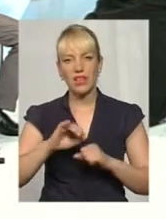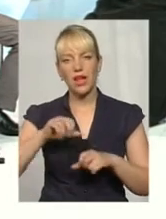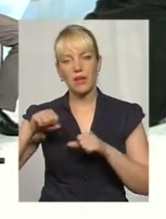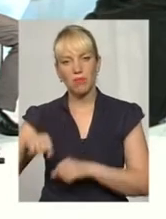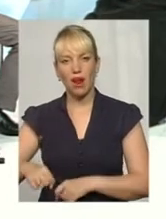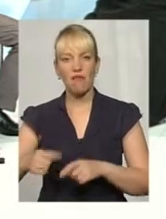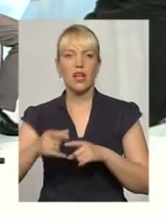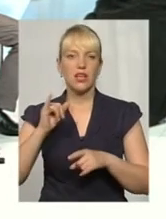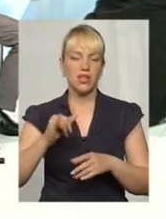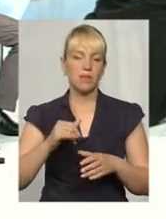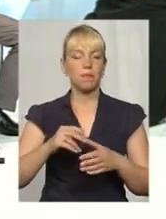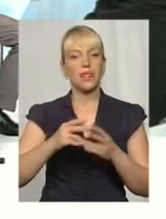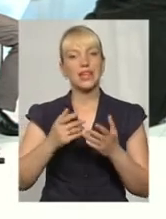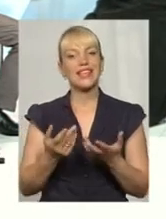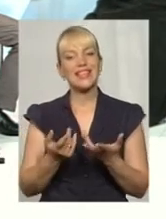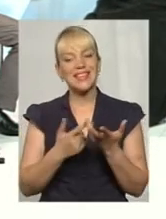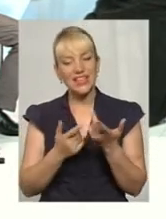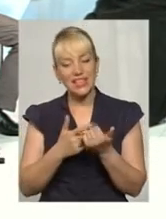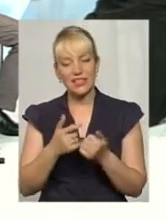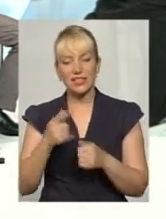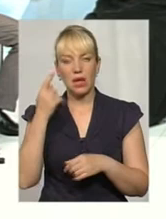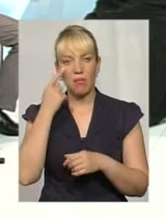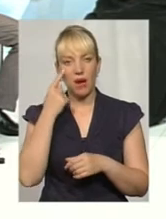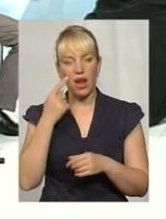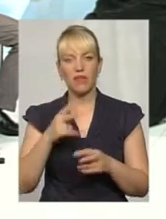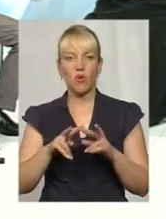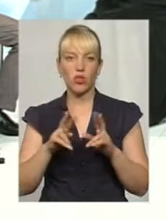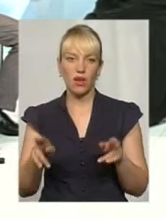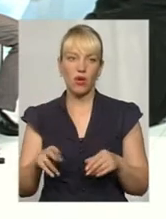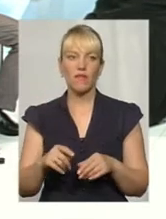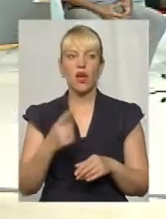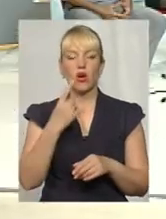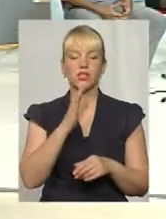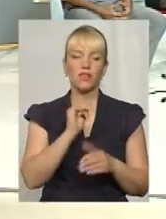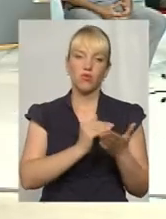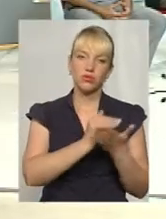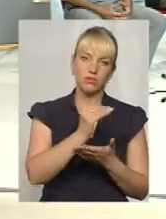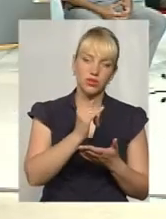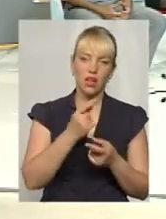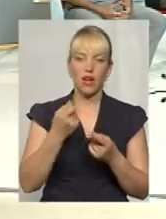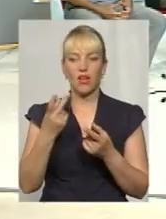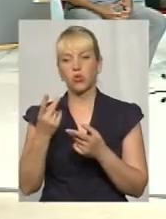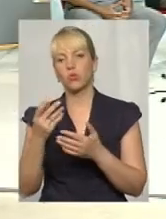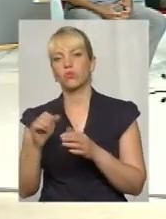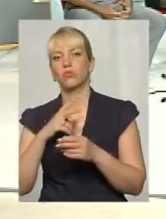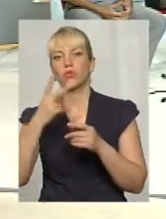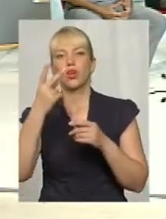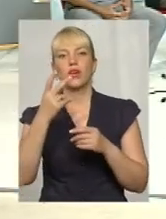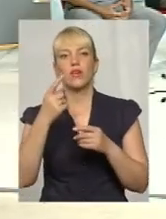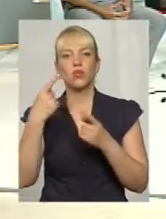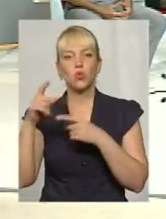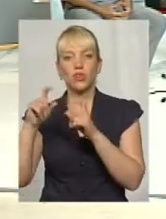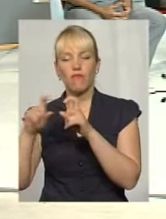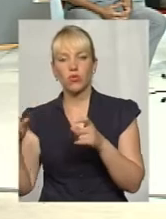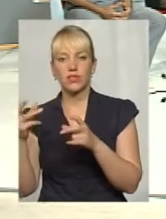балів однакова, а пріоритети різні. Один вуз на першому, інший на іншому. Ну, не, можливо, на другому, на третьому, на п'ятому